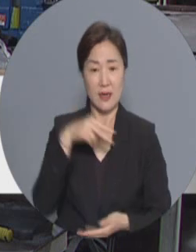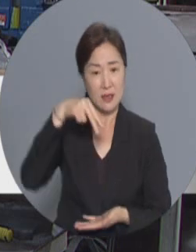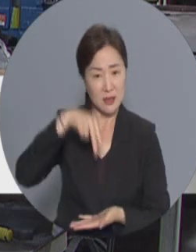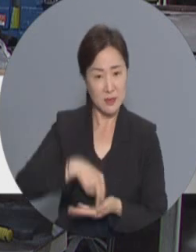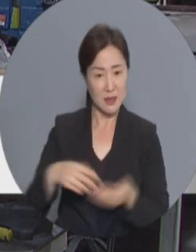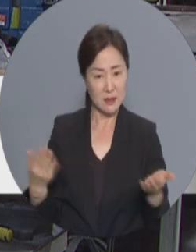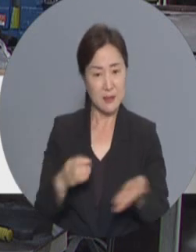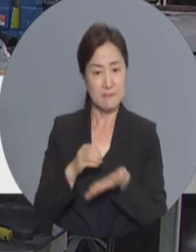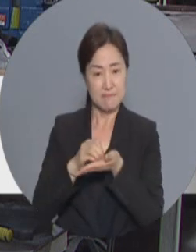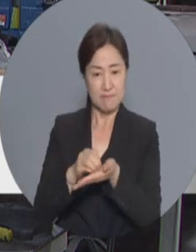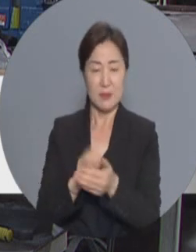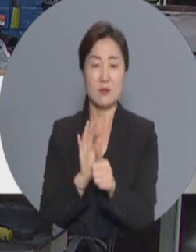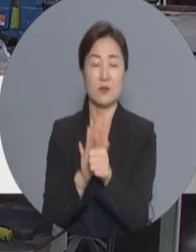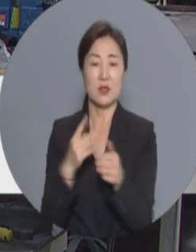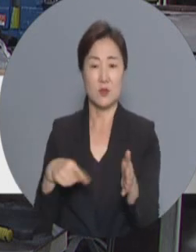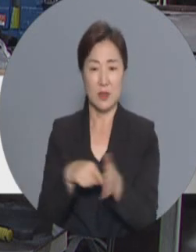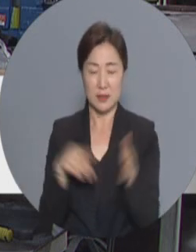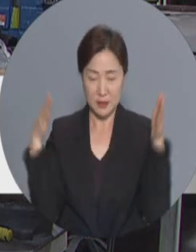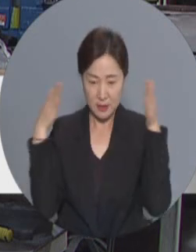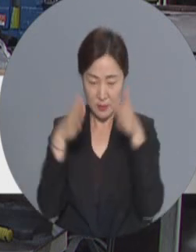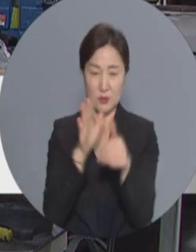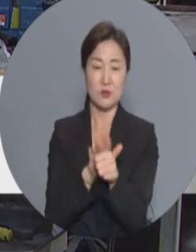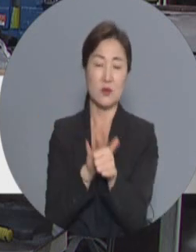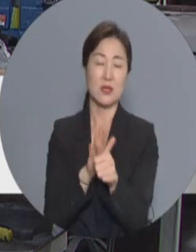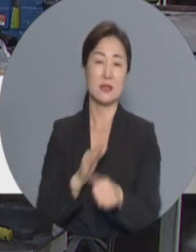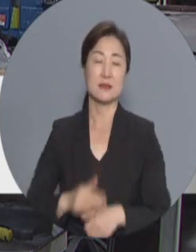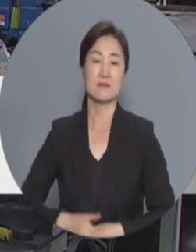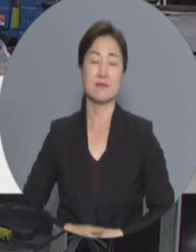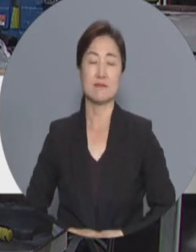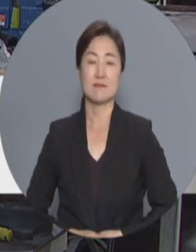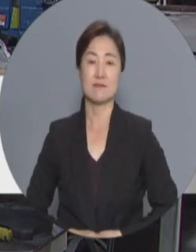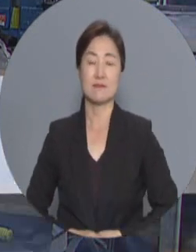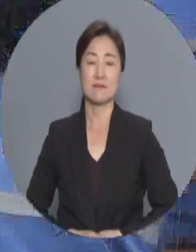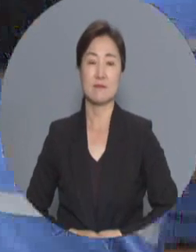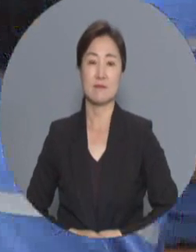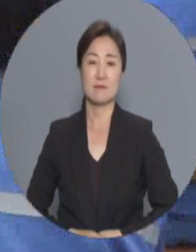데 행정력을 집중하고 있습니다. 최우식 기자입니다.